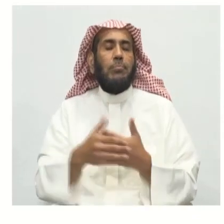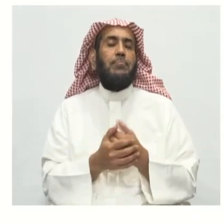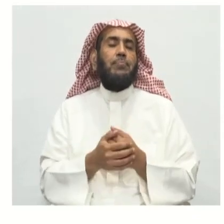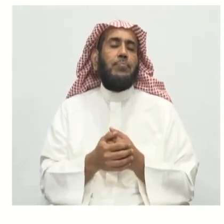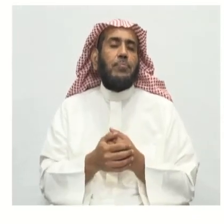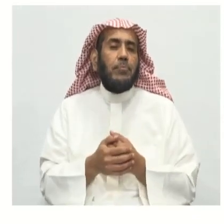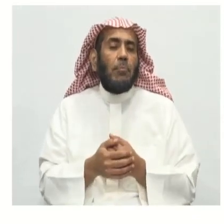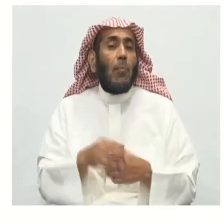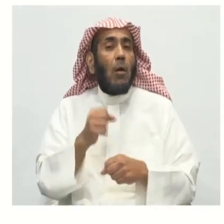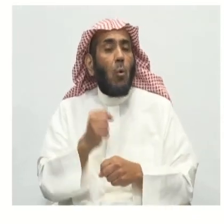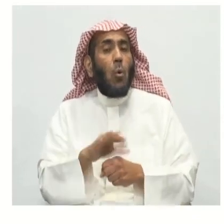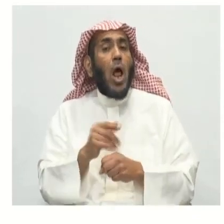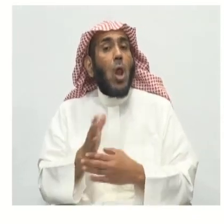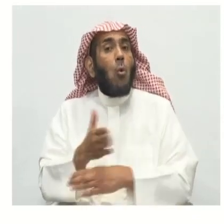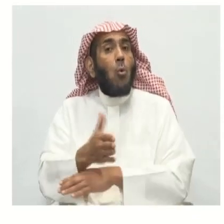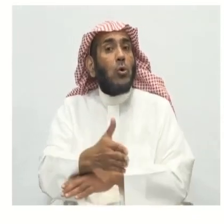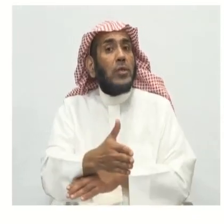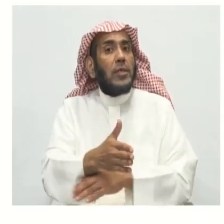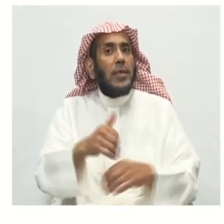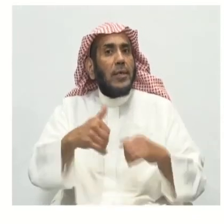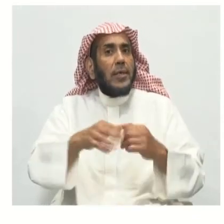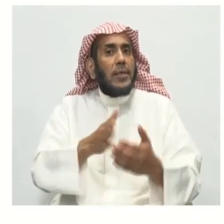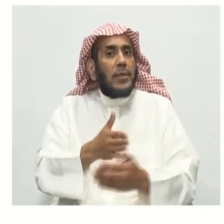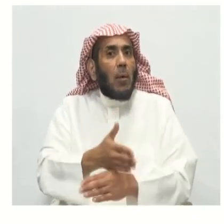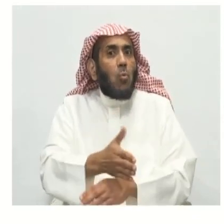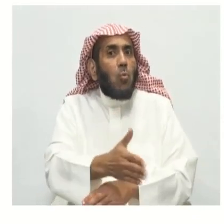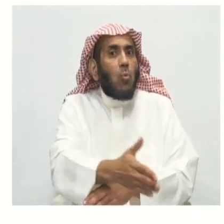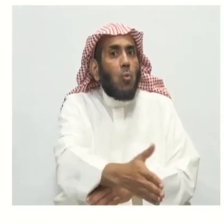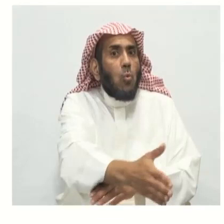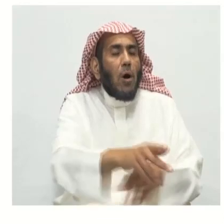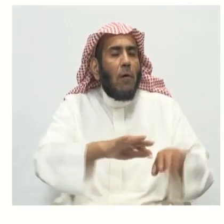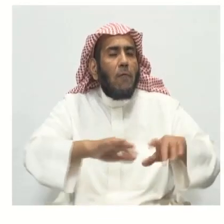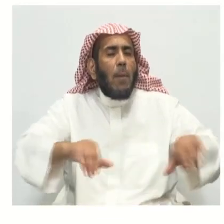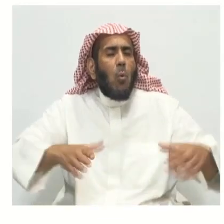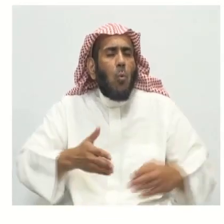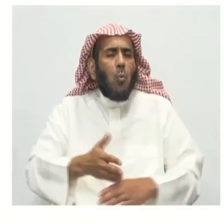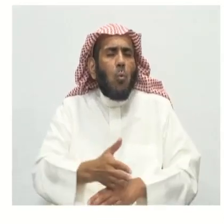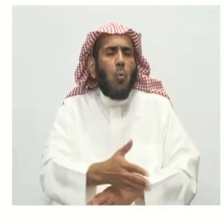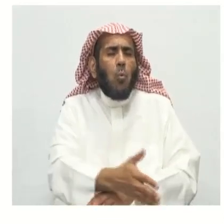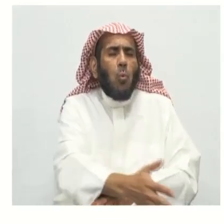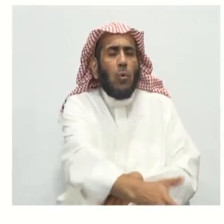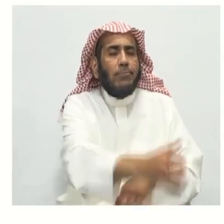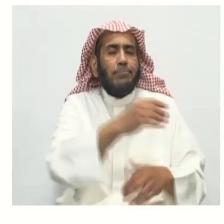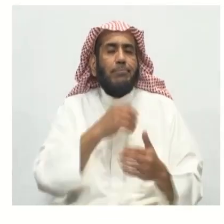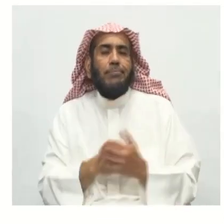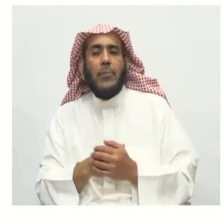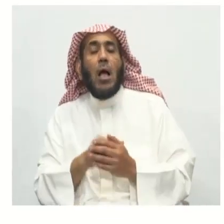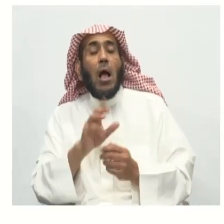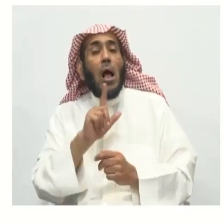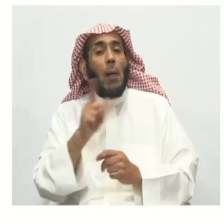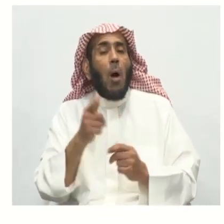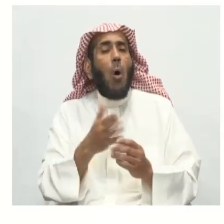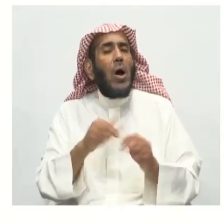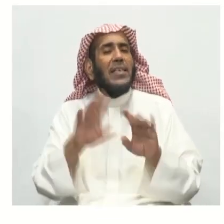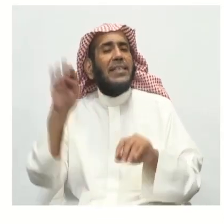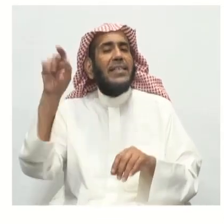فاتخذ اي الحوت سبيله يعني طريقه في البحر سربا كما قلنا ما هو